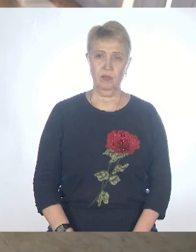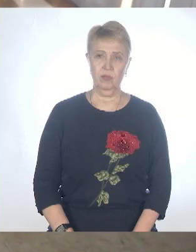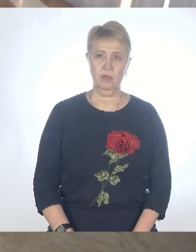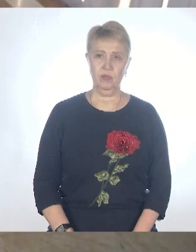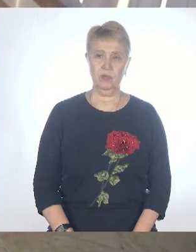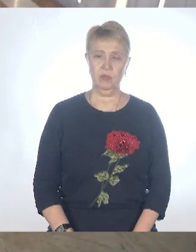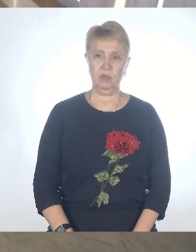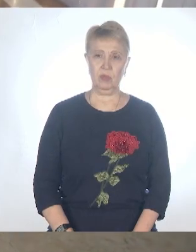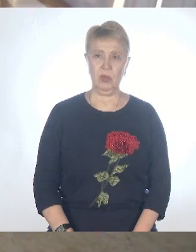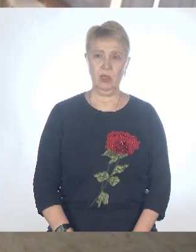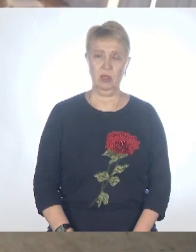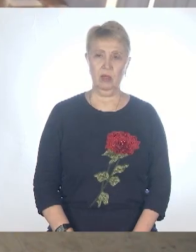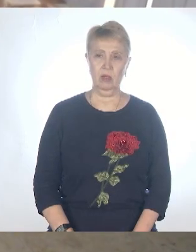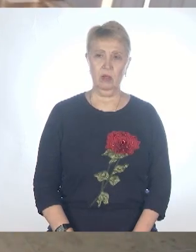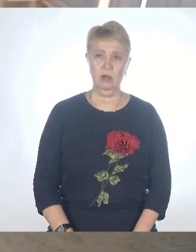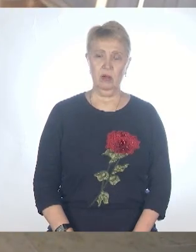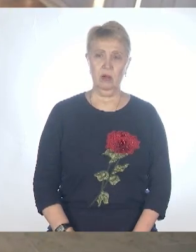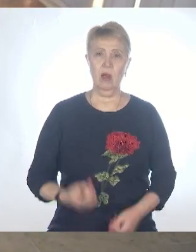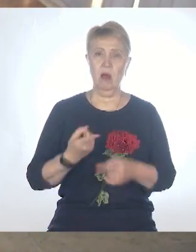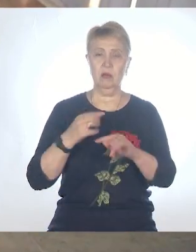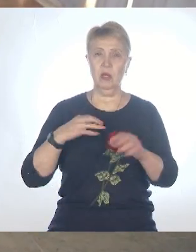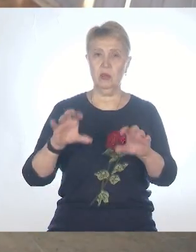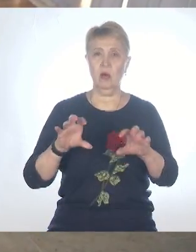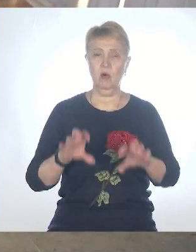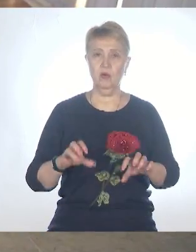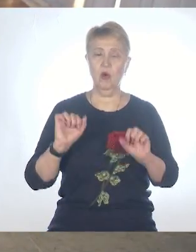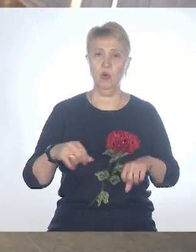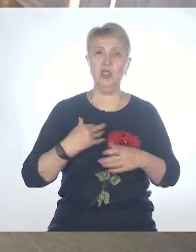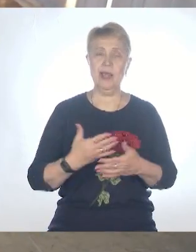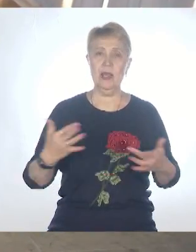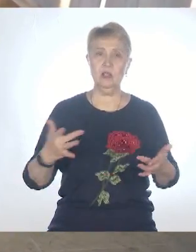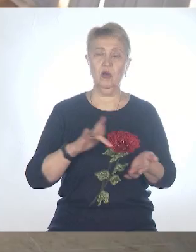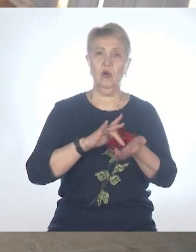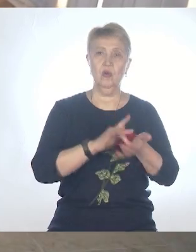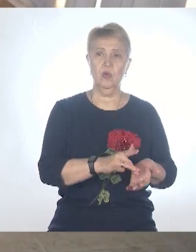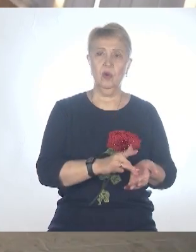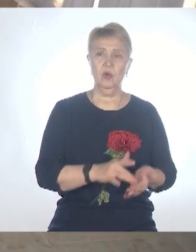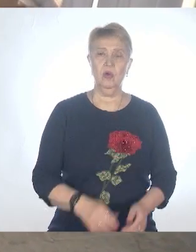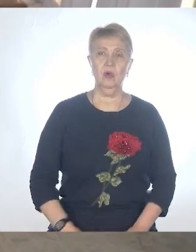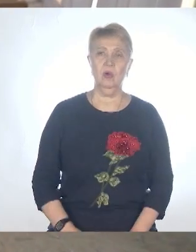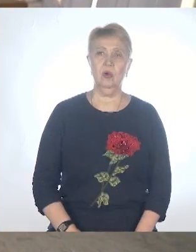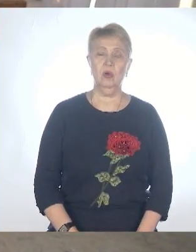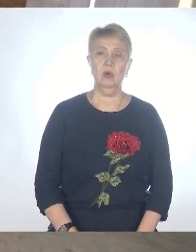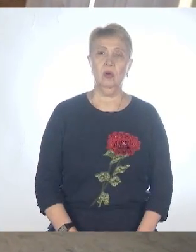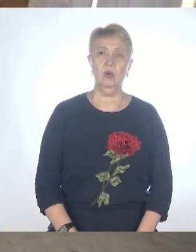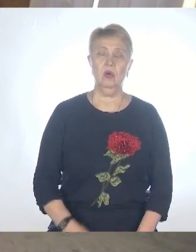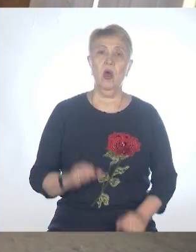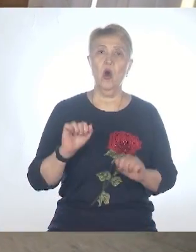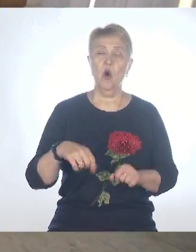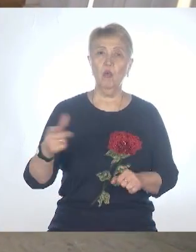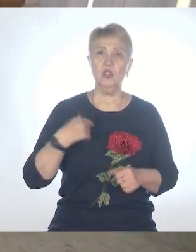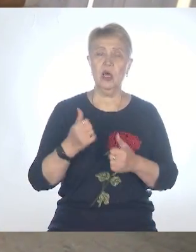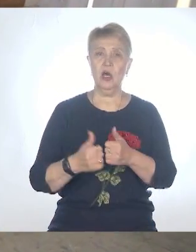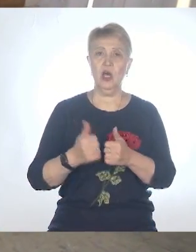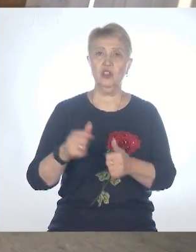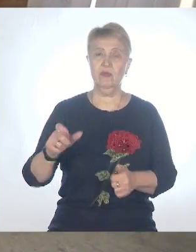делаем. Это законно? Это законно, это делается как несколько туров. Например, оформляется тур на вас, тур на мужа, и вы с каждых 100 тысяч получаете 20